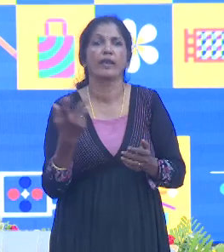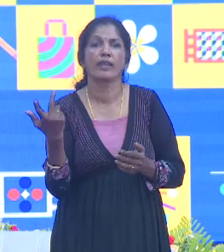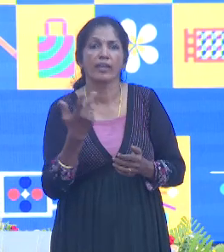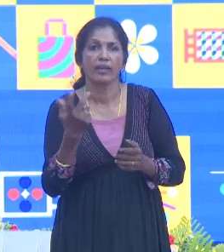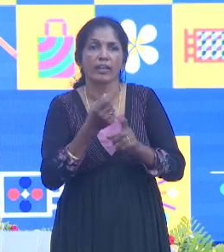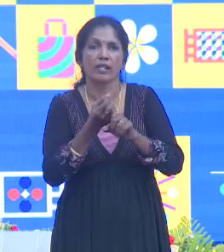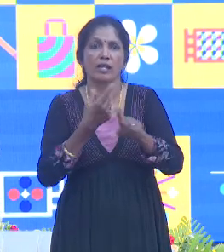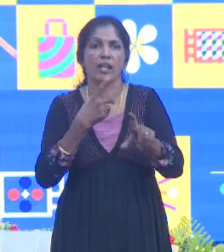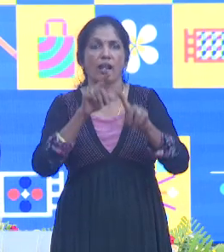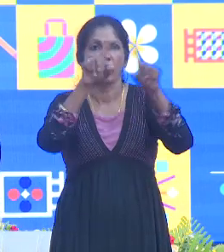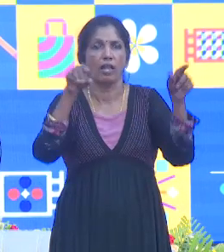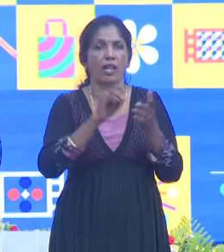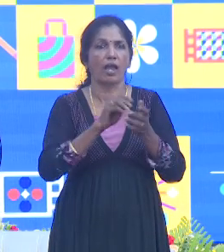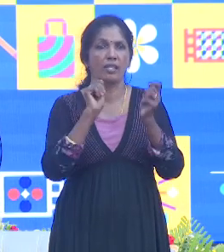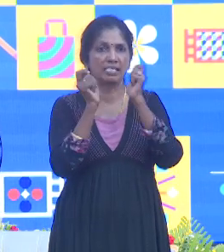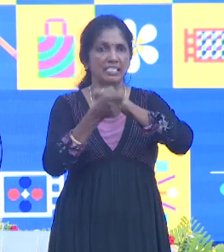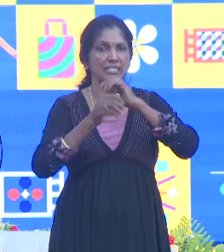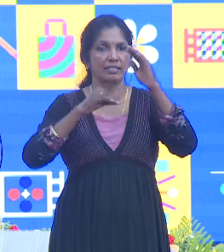എങ്ങനെയാണ് കേരള ഭൂപരിഷ്കരണ നിയമം